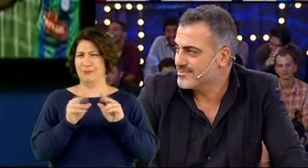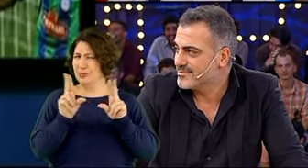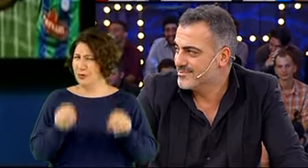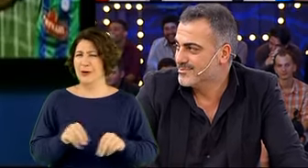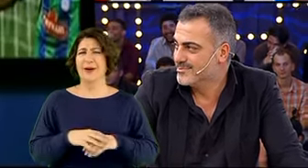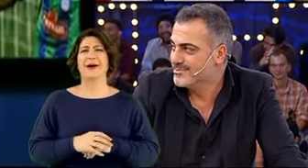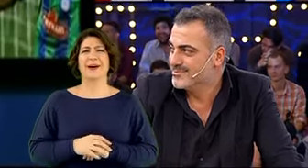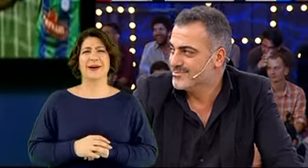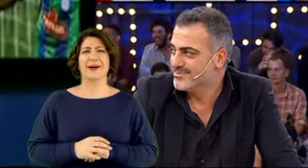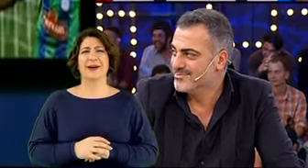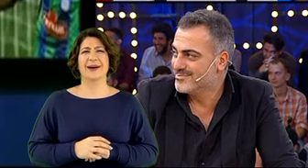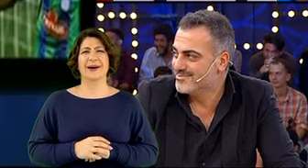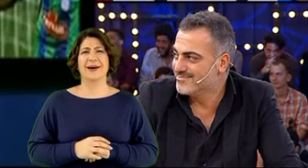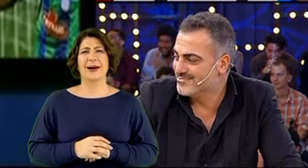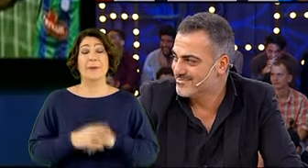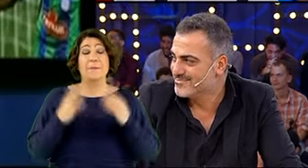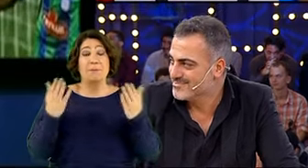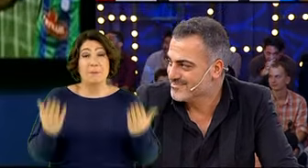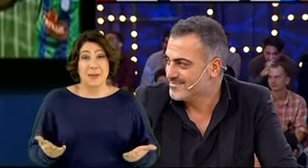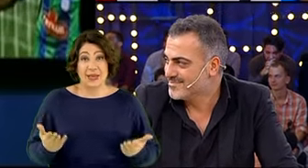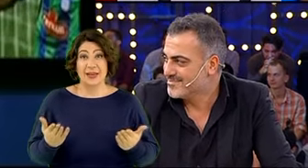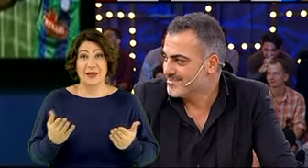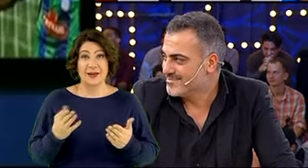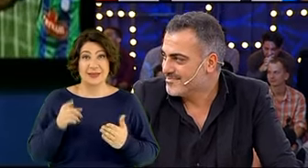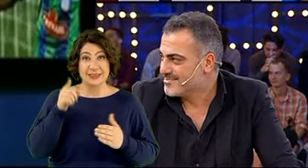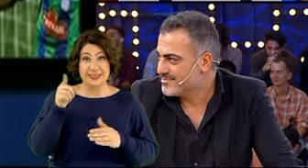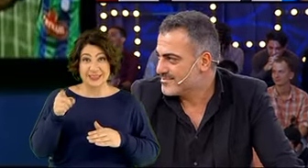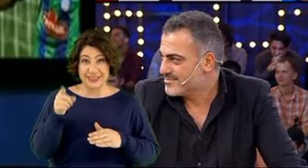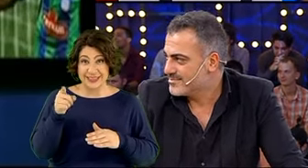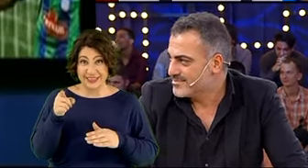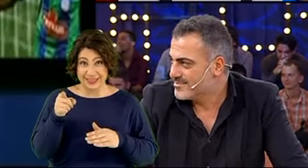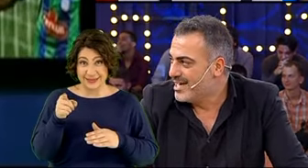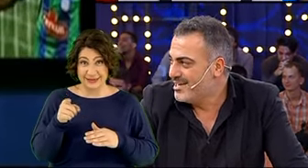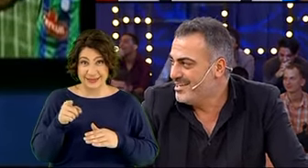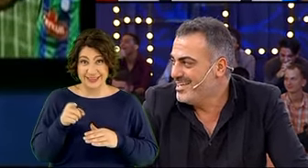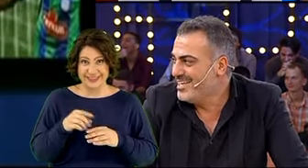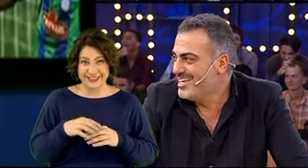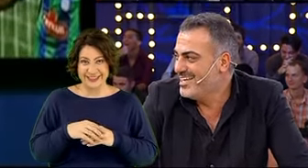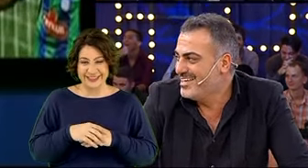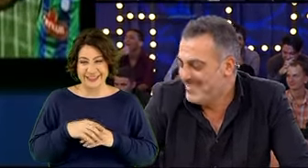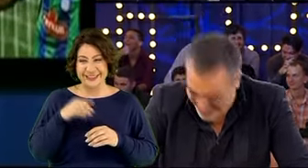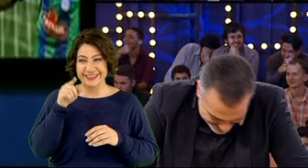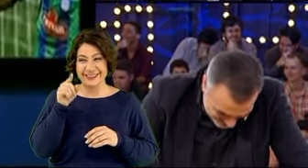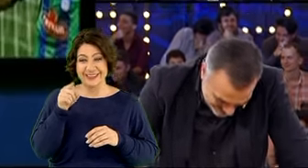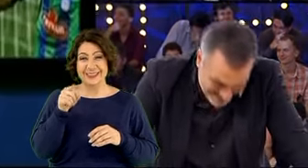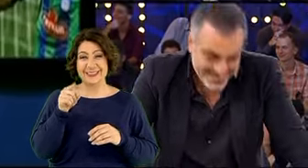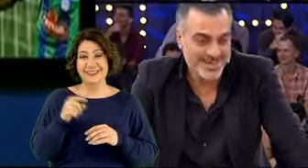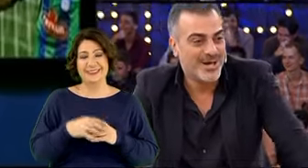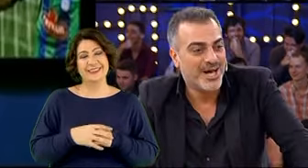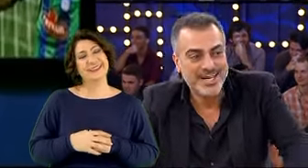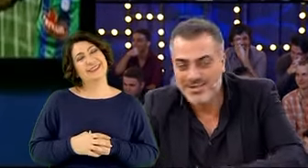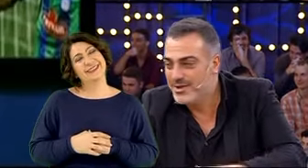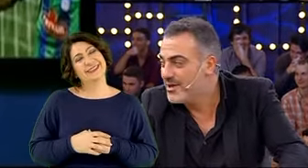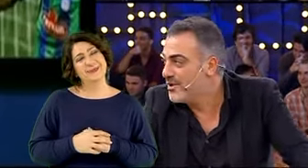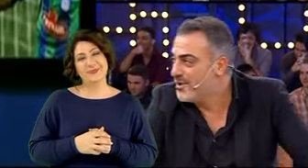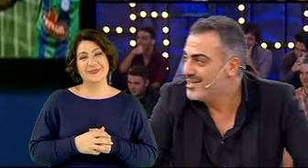No problem. No problem. Peki, endomsuz sizin back rüzeddu? Ya, rüzeddu,